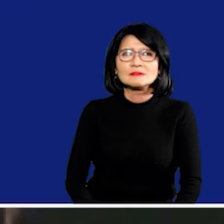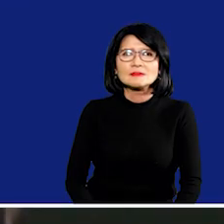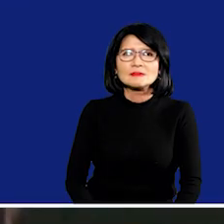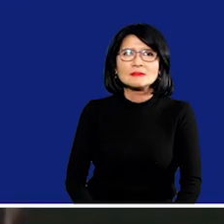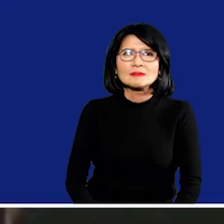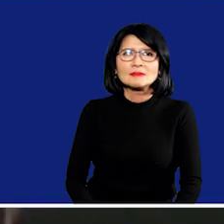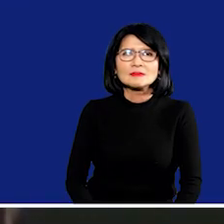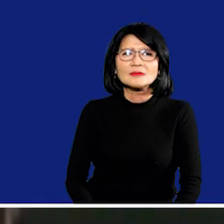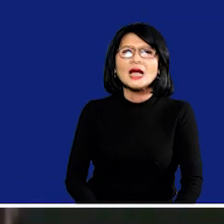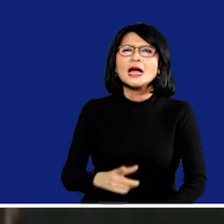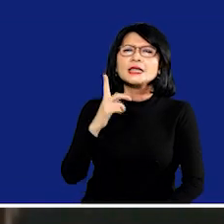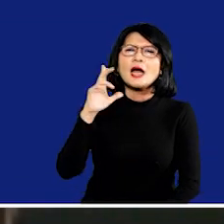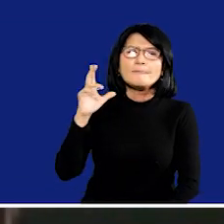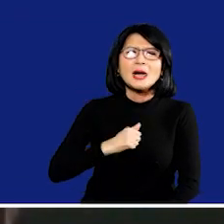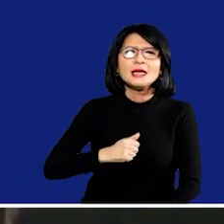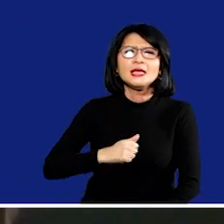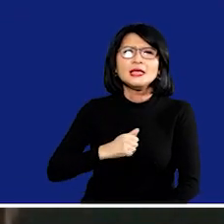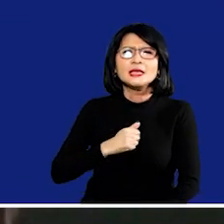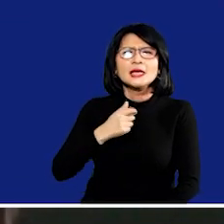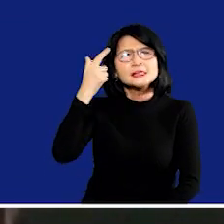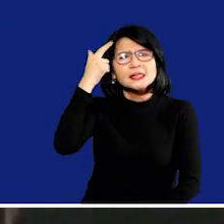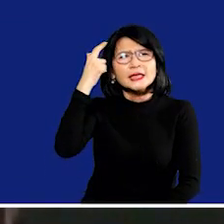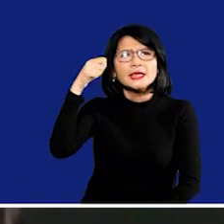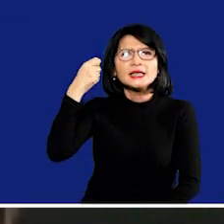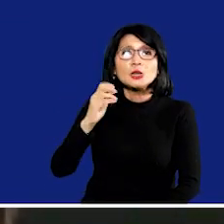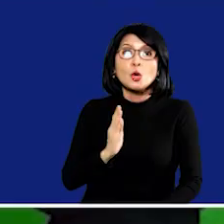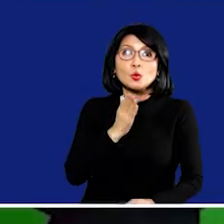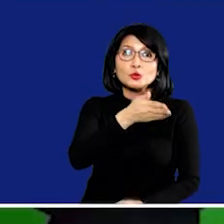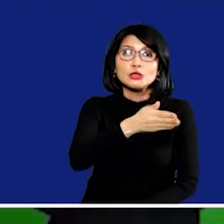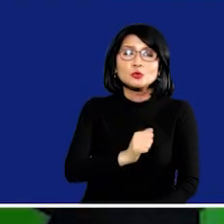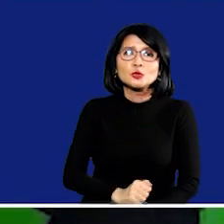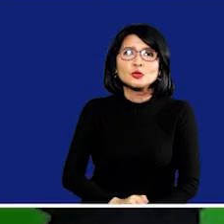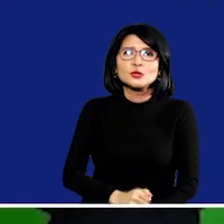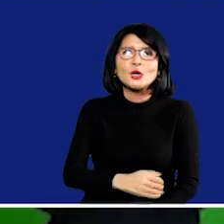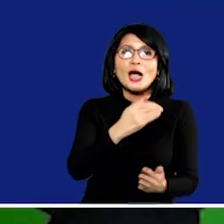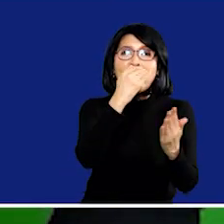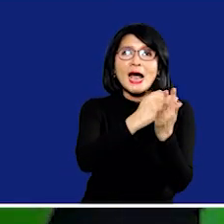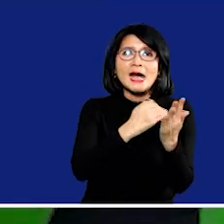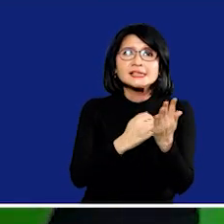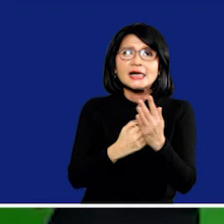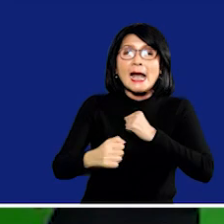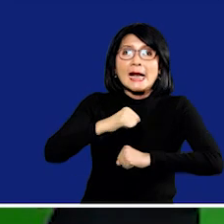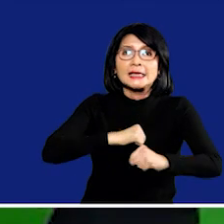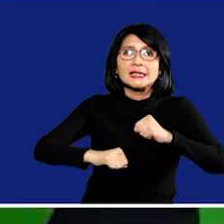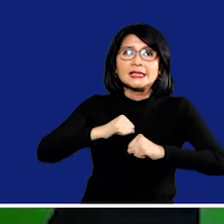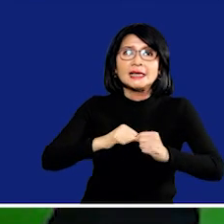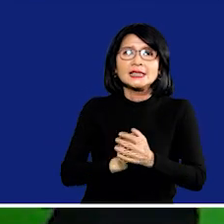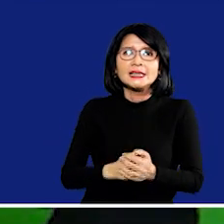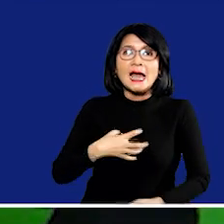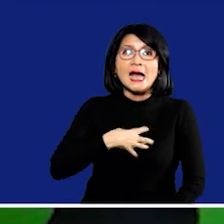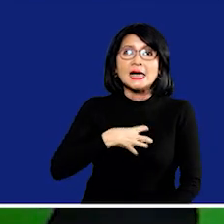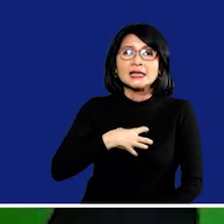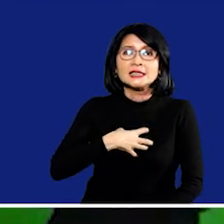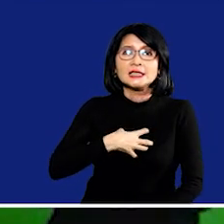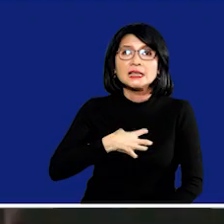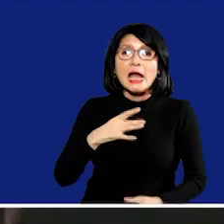Yang paling berkesan bagi saya saat saya mengikuti kegiatan kemah karakter